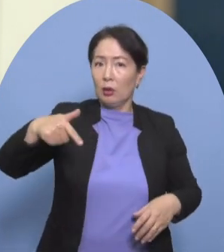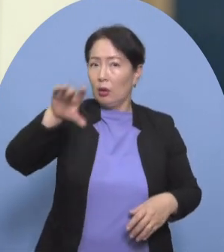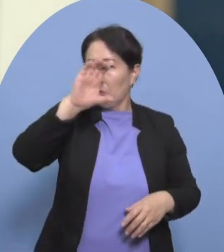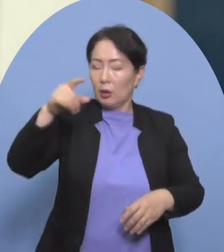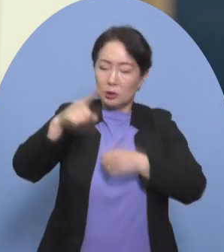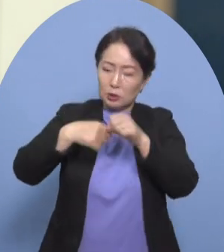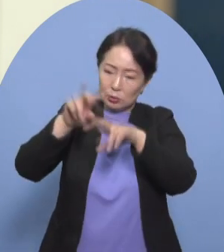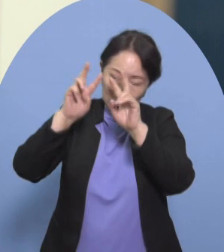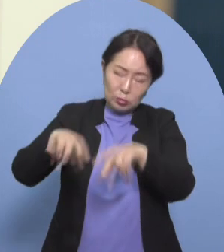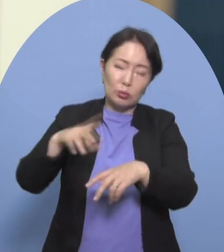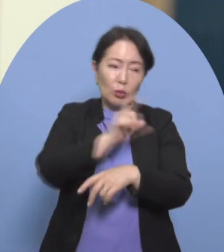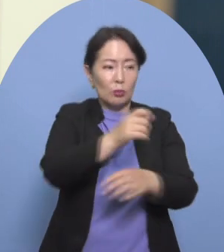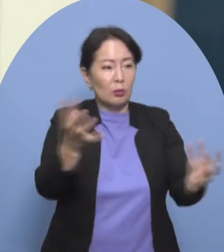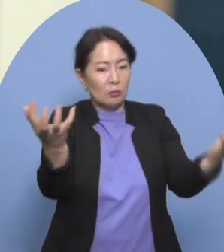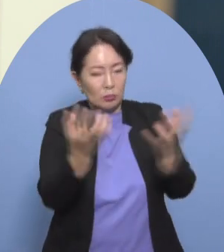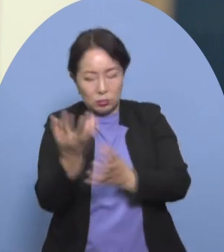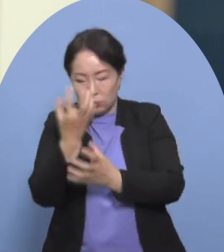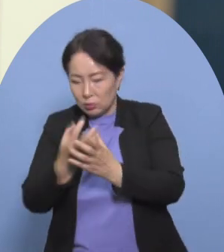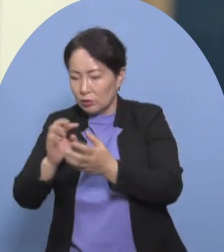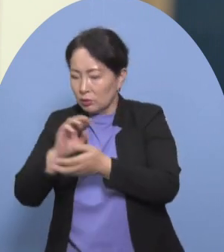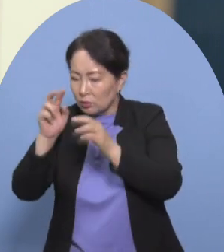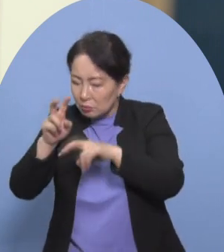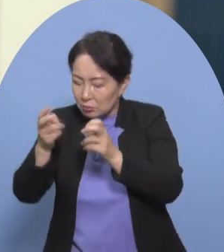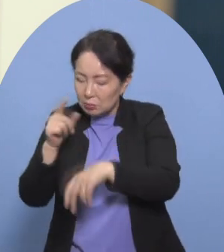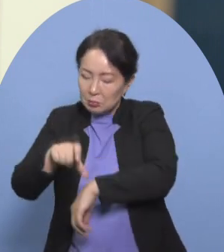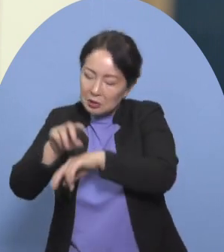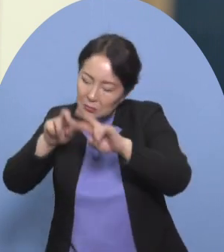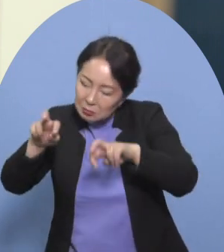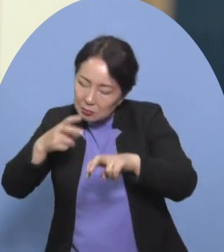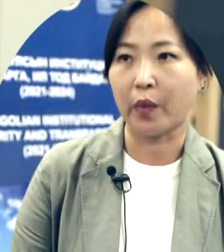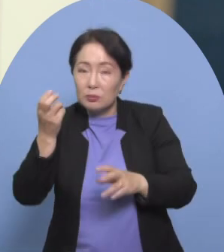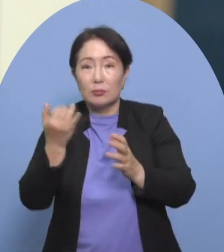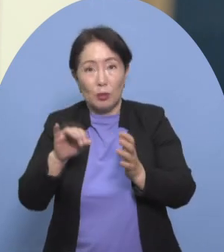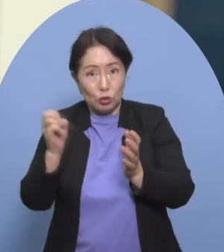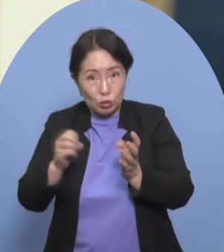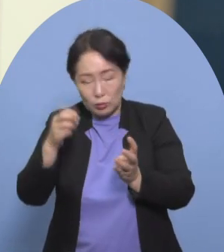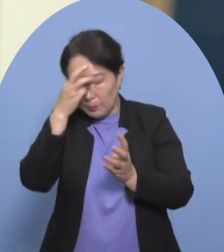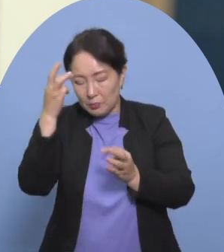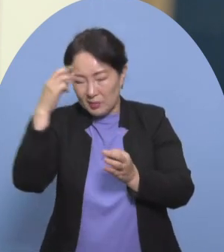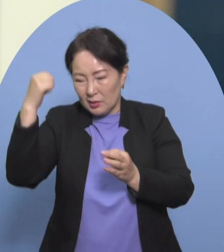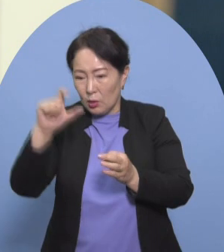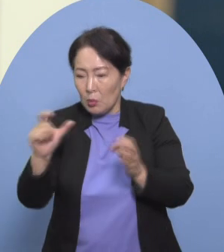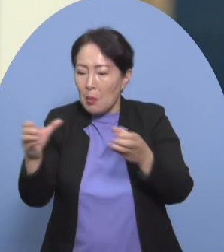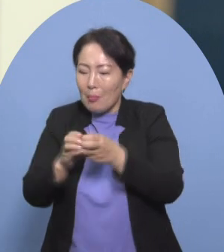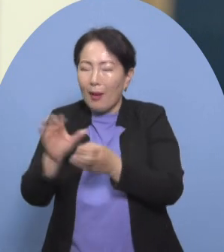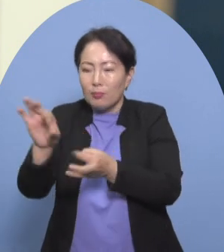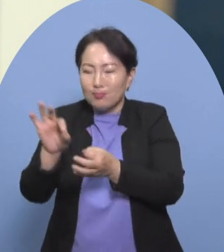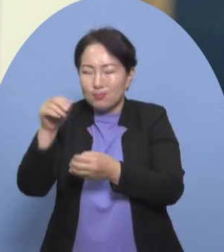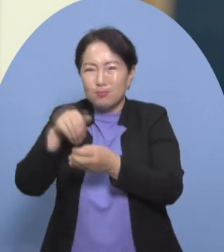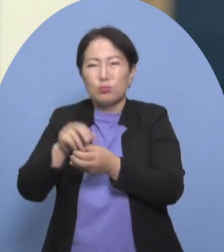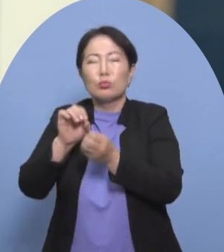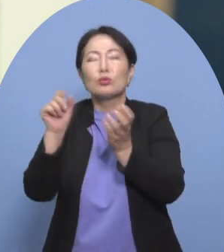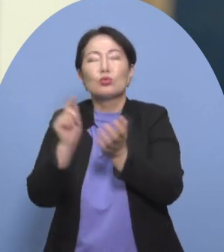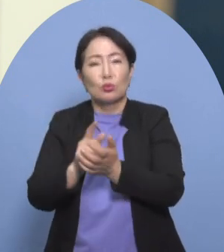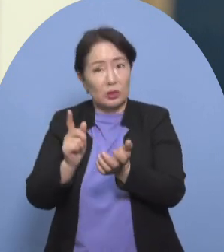айлхтаа тэмцэх газар маань жил болгон олон нийтээс бүрдсэн бага шинжилгээ хийлэгдэх байх, мэдлэгтэй энэ хүмүүсийн багийг айгүй сайн